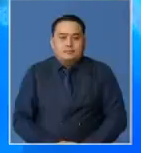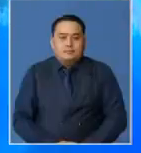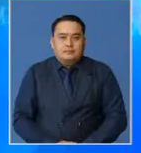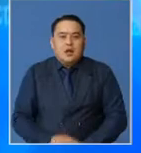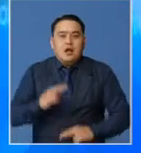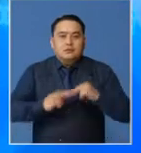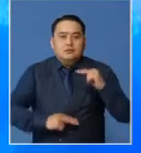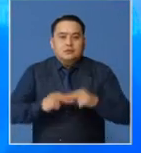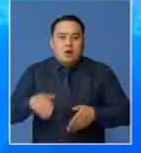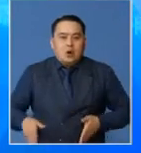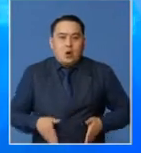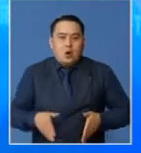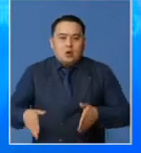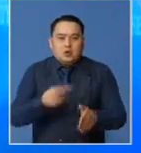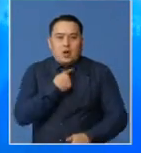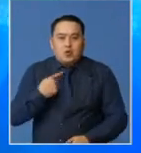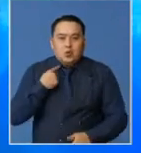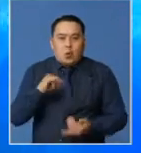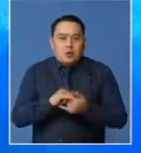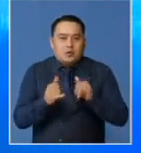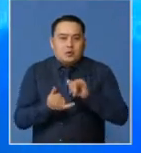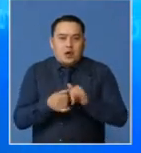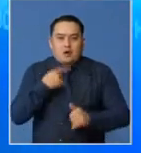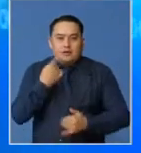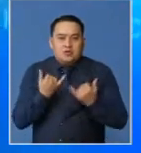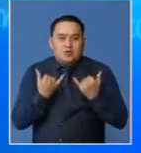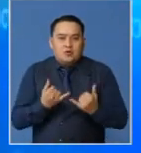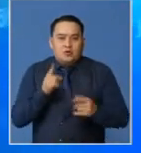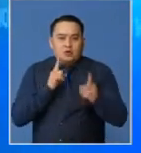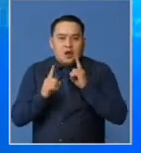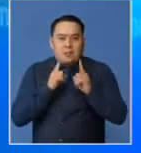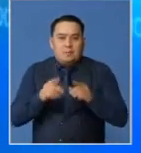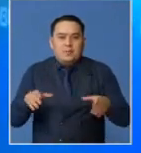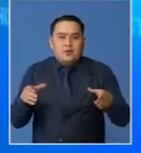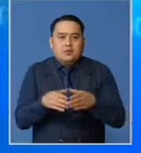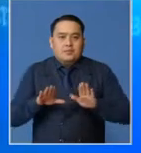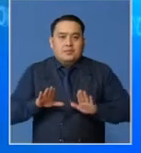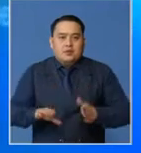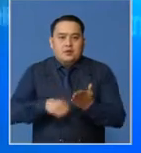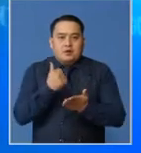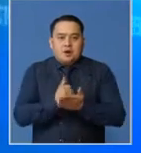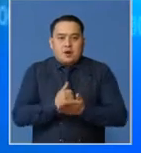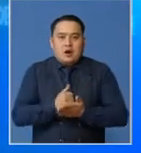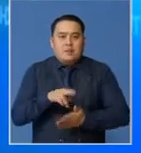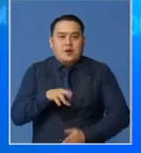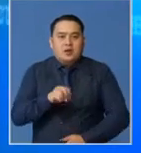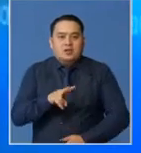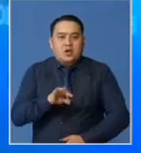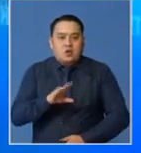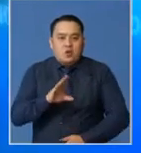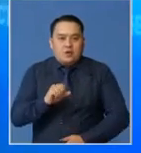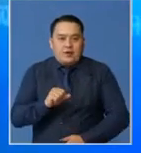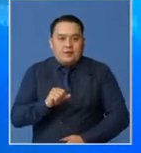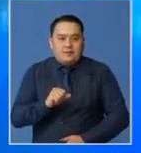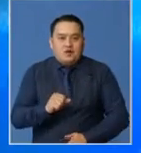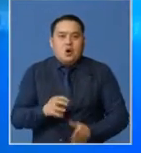О ходе строительства автодороги Талдыкурган-Усть-Каменогорск говорили сегодня на совещании под председательством замглавы области